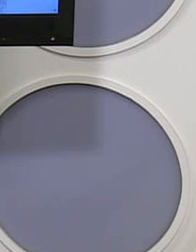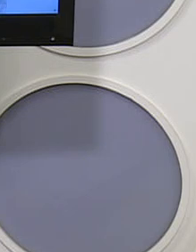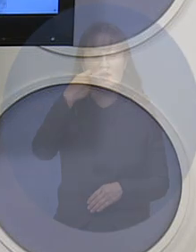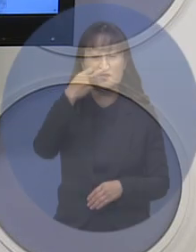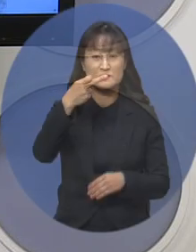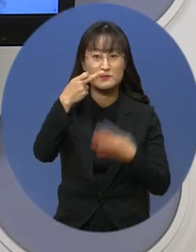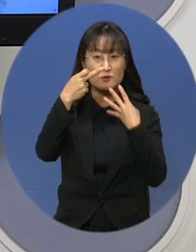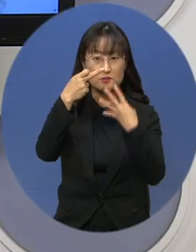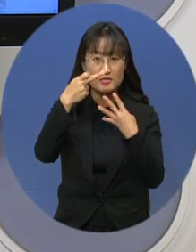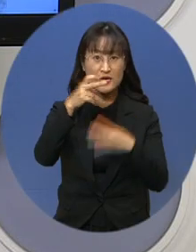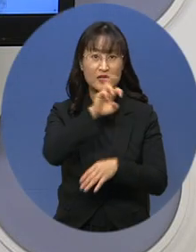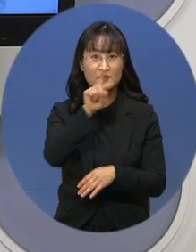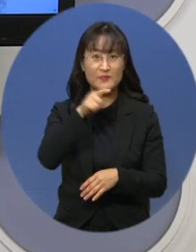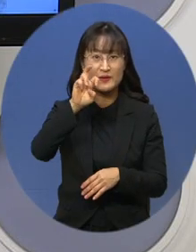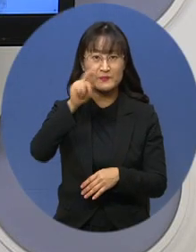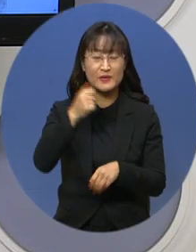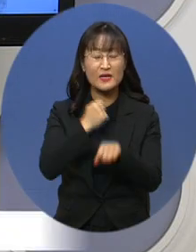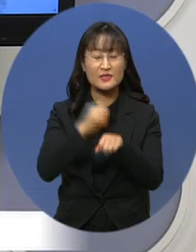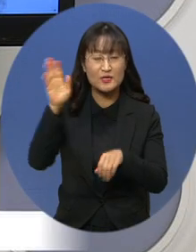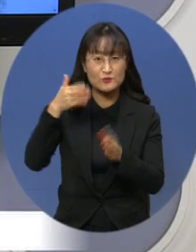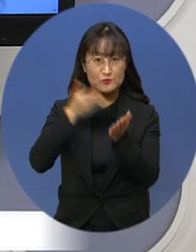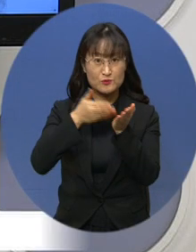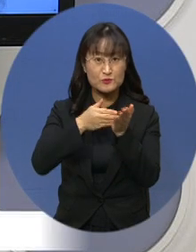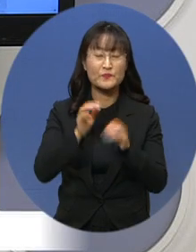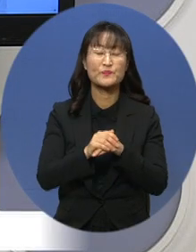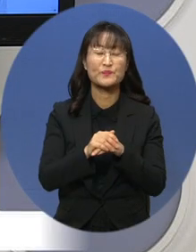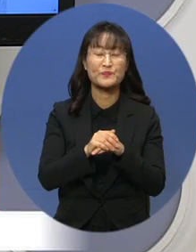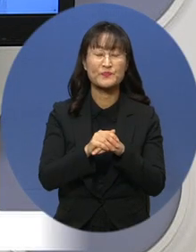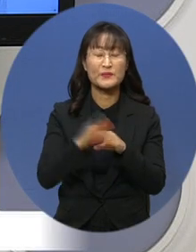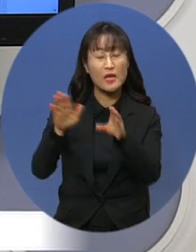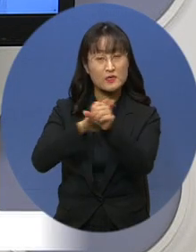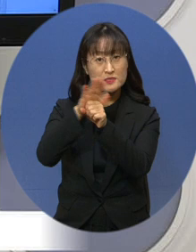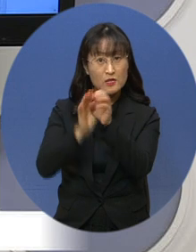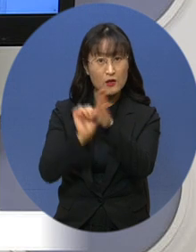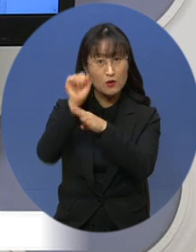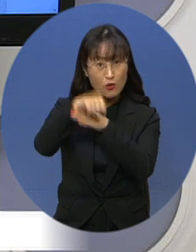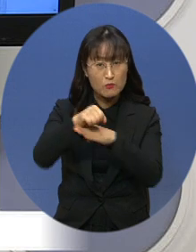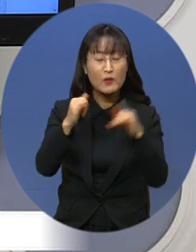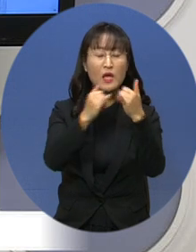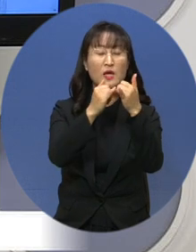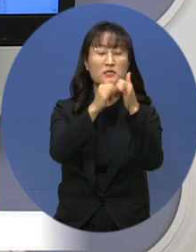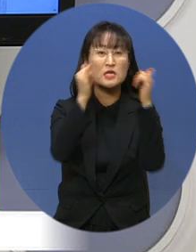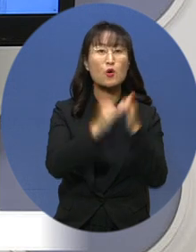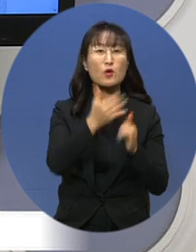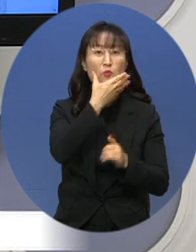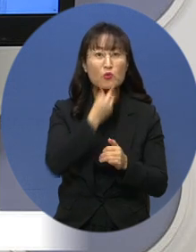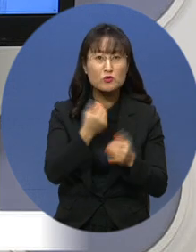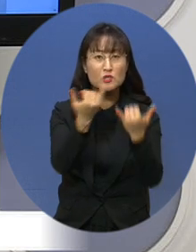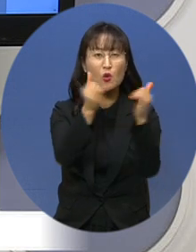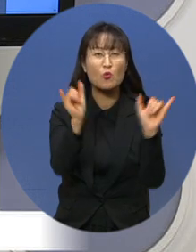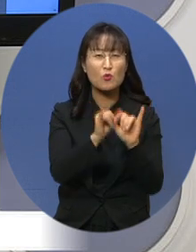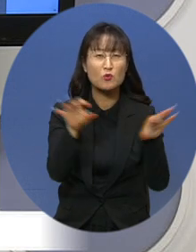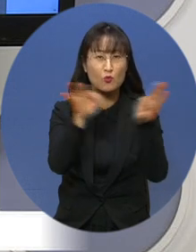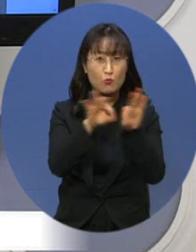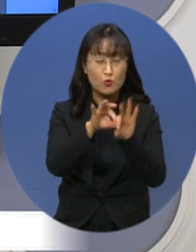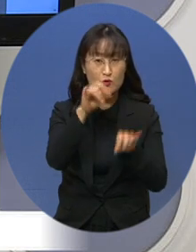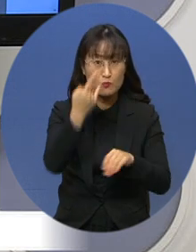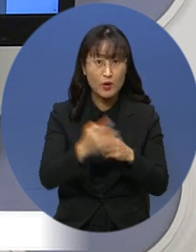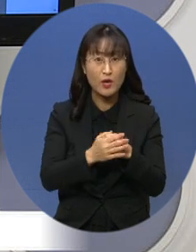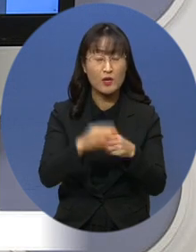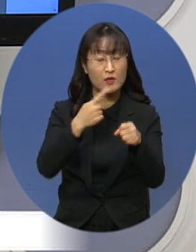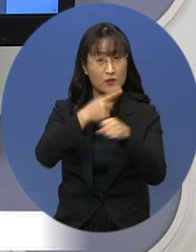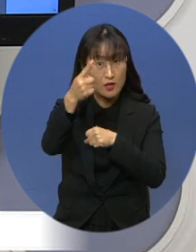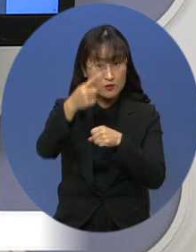12월 4일 맘 말한 있습니다 사랑의 열매 사회복지공동모금회 가 내년 1월 31일까지 60